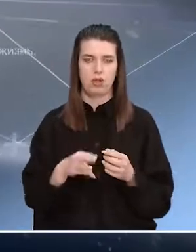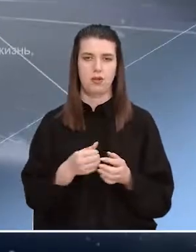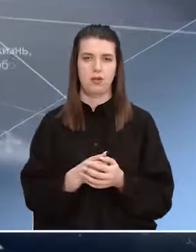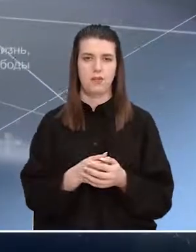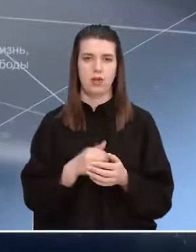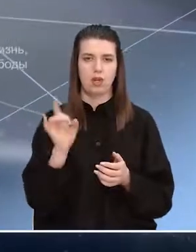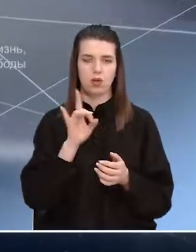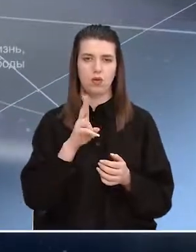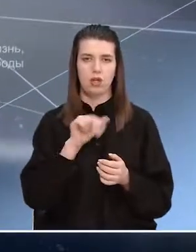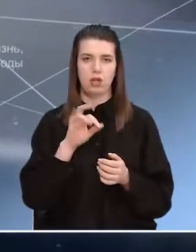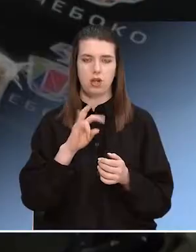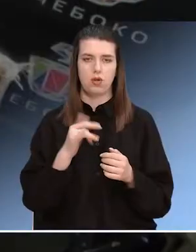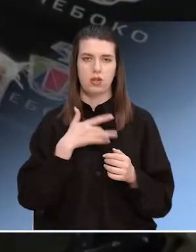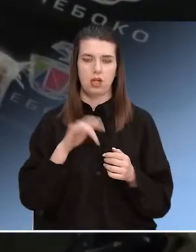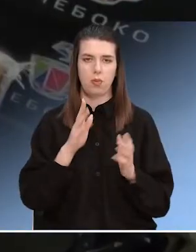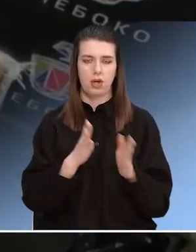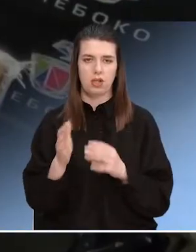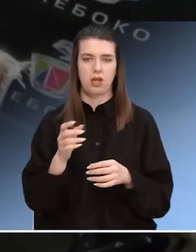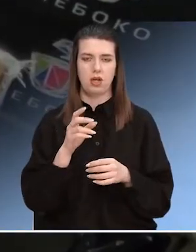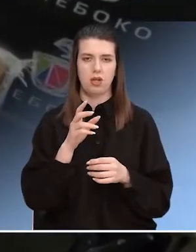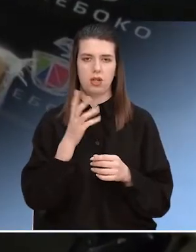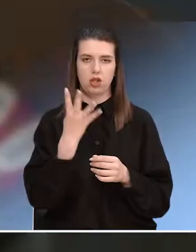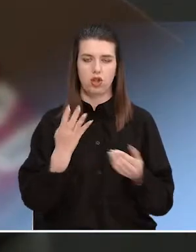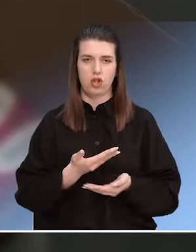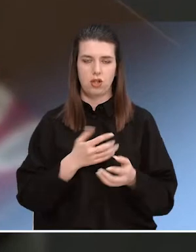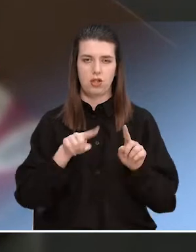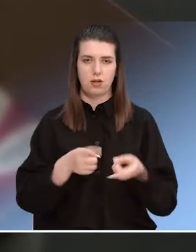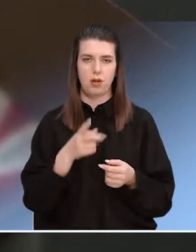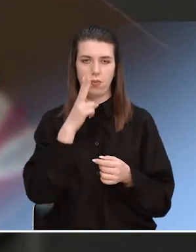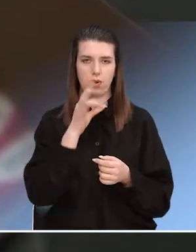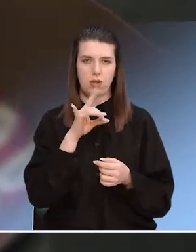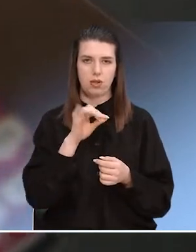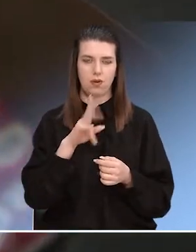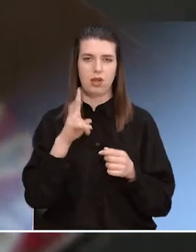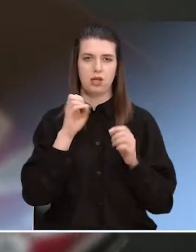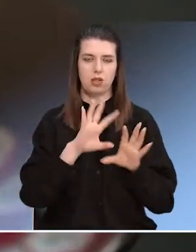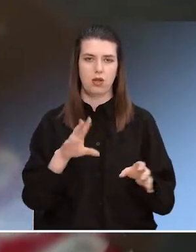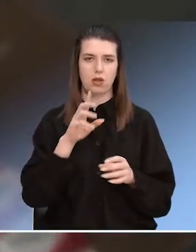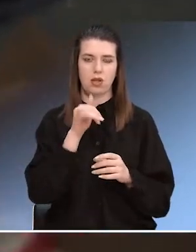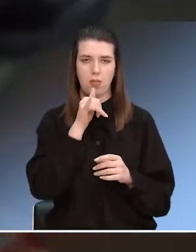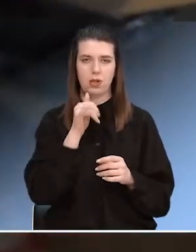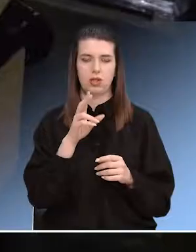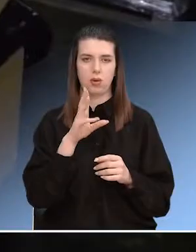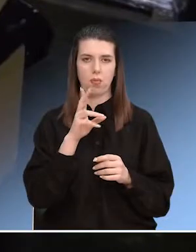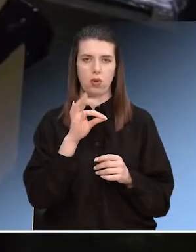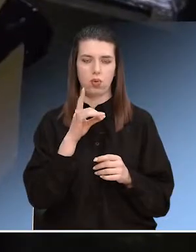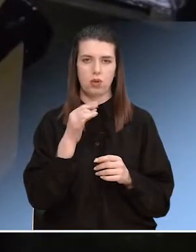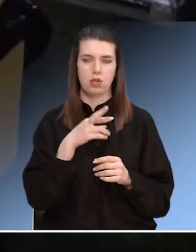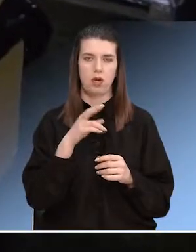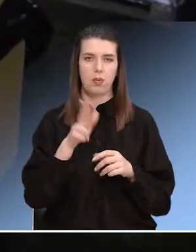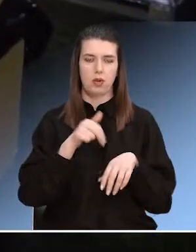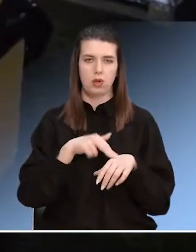в нашем следующем сюжете в ростове-на-дону стражи порядка задержали четырех жителей подозреваемых в незаконном обороте